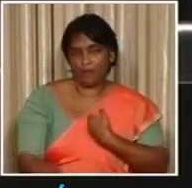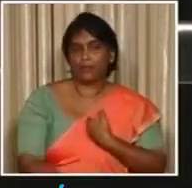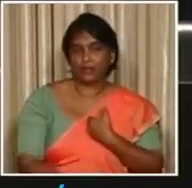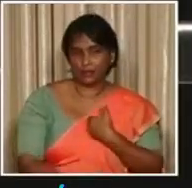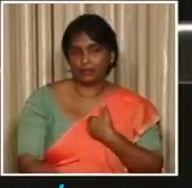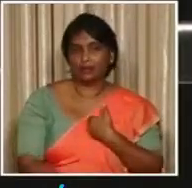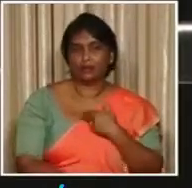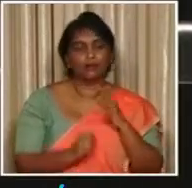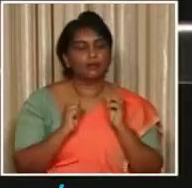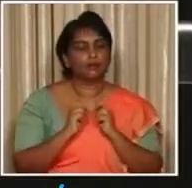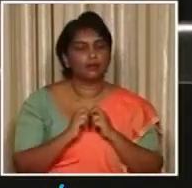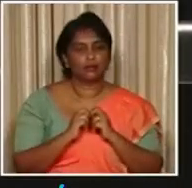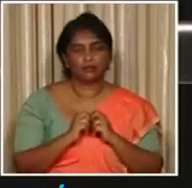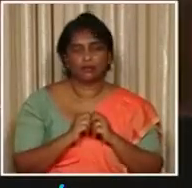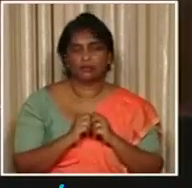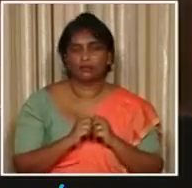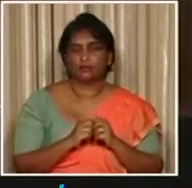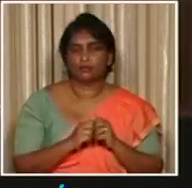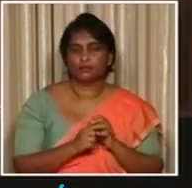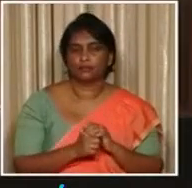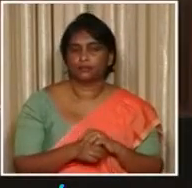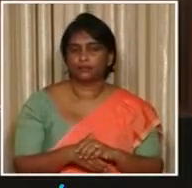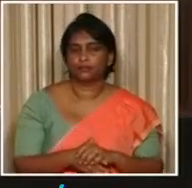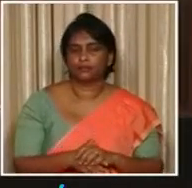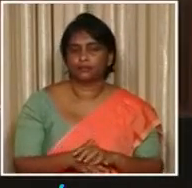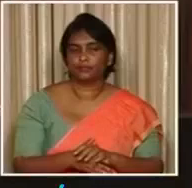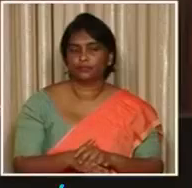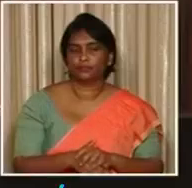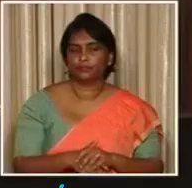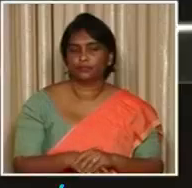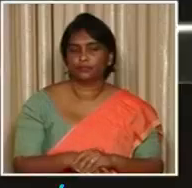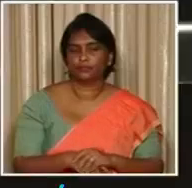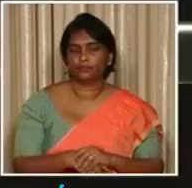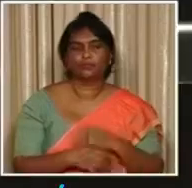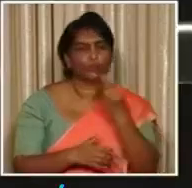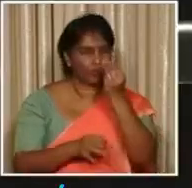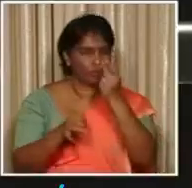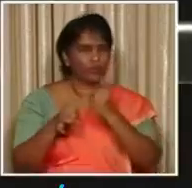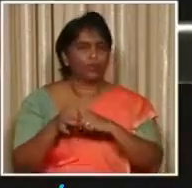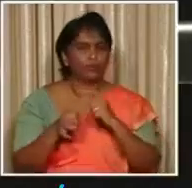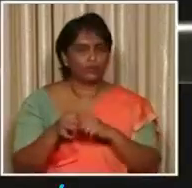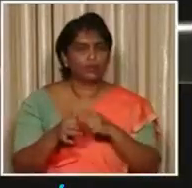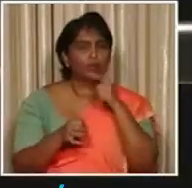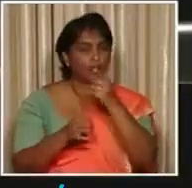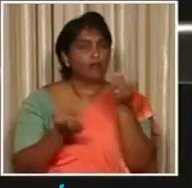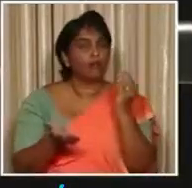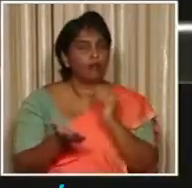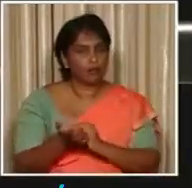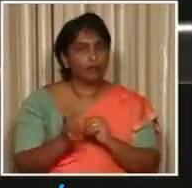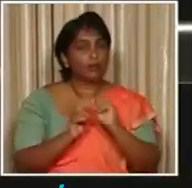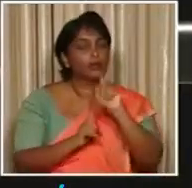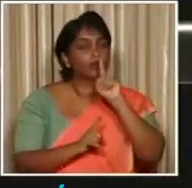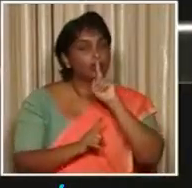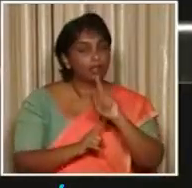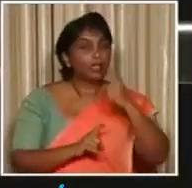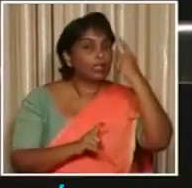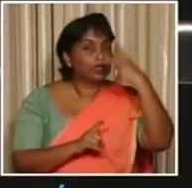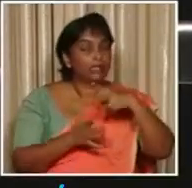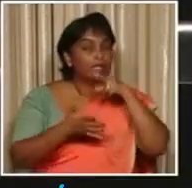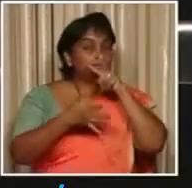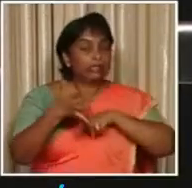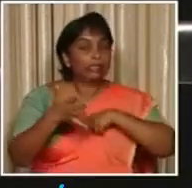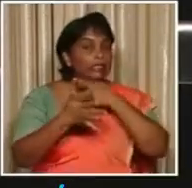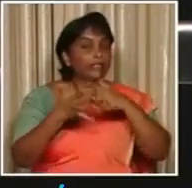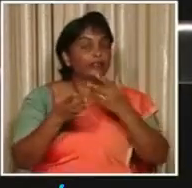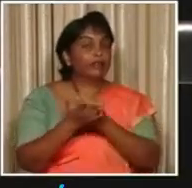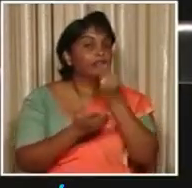මෙතන ගැටලුව තියෙන්නේ අපි කාර්ක සභාවේදී ගැන කතා කළා. මෙතුමා මෙතුමගේ මම පුංචි ප්‍රශ්නේ අහන්නේ. ඔබතුමා නැවත වතාව මේ සභාවට කියන්න දෙවන වර කියුවට ඔබතුමා ඉල්ලීම